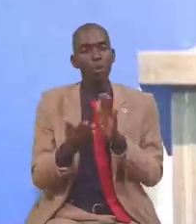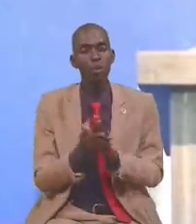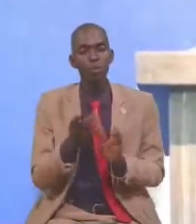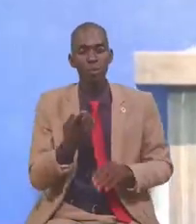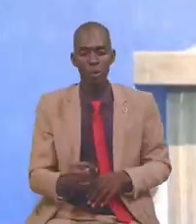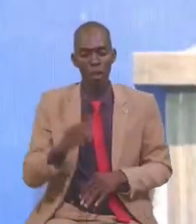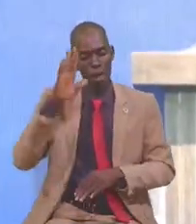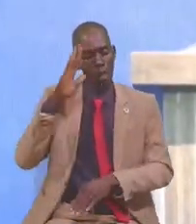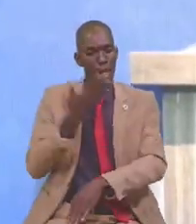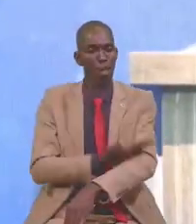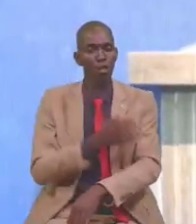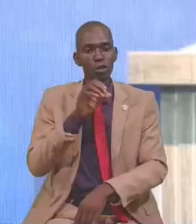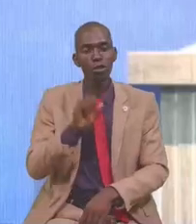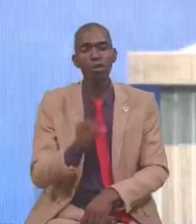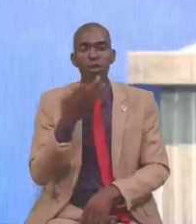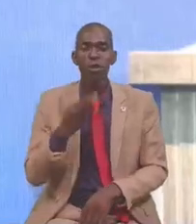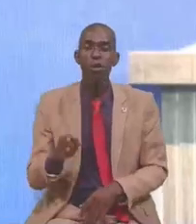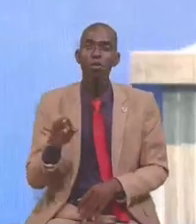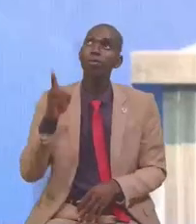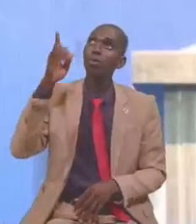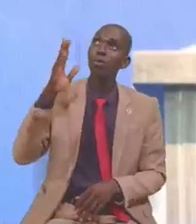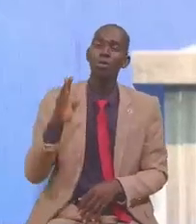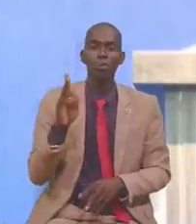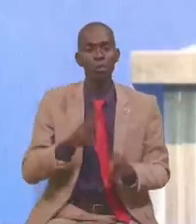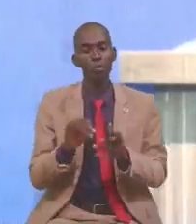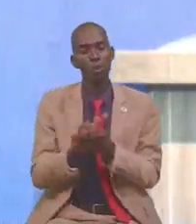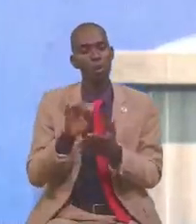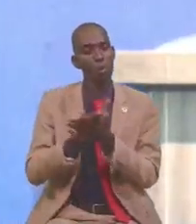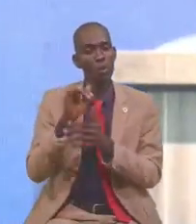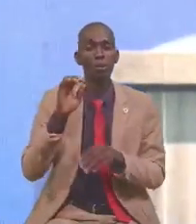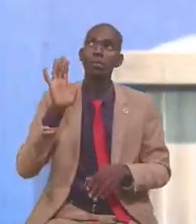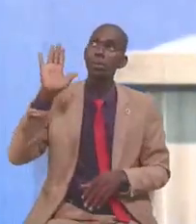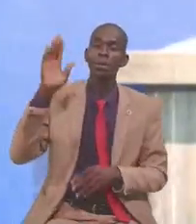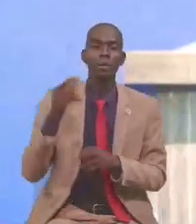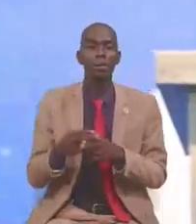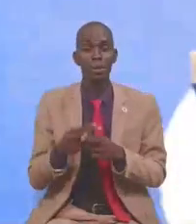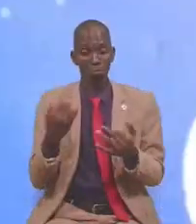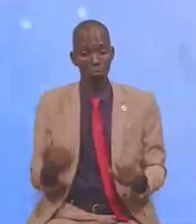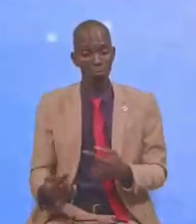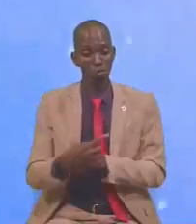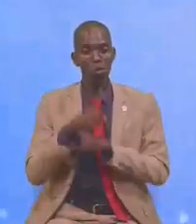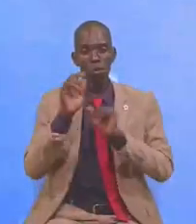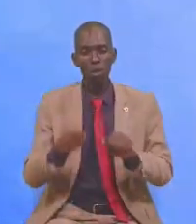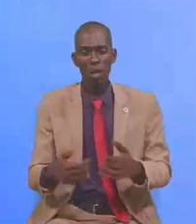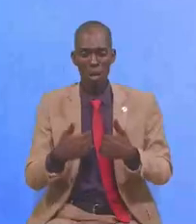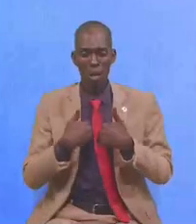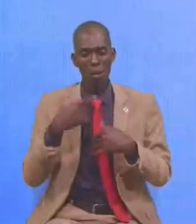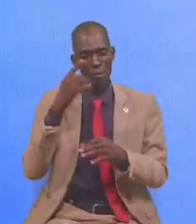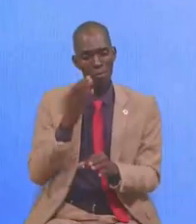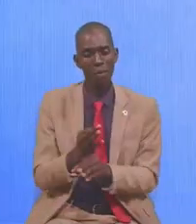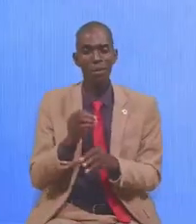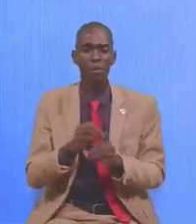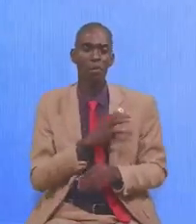À tous ceux qui croient en son nom. Et aujourd'hui, tu peux avoir la foi en Christ, la foi en